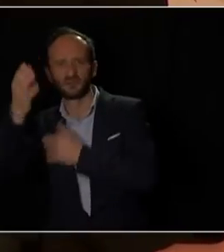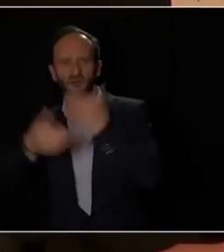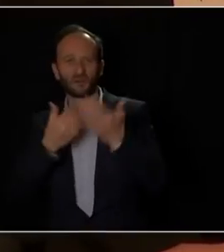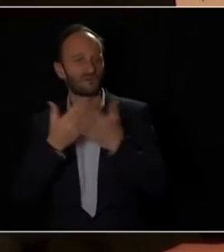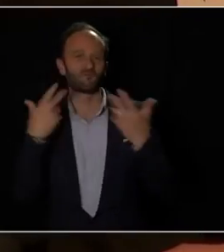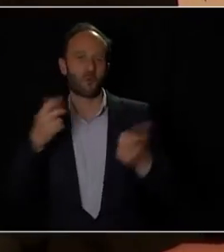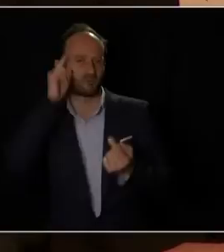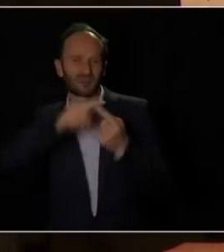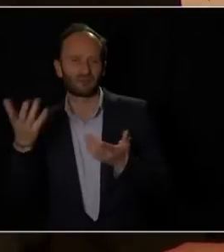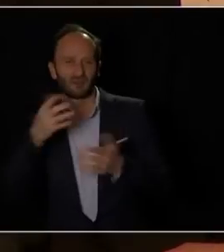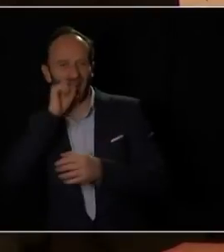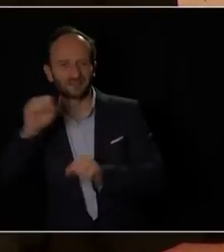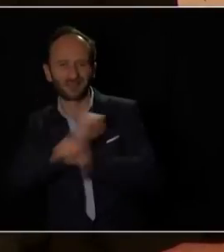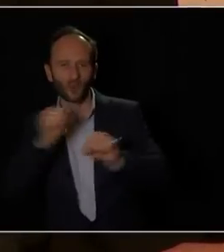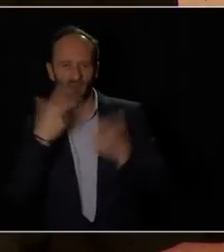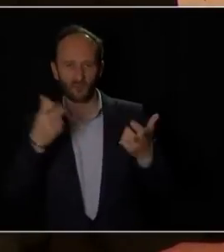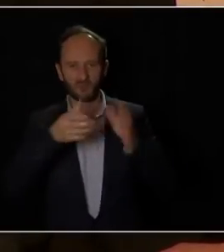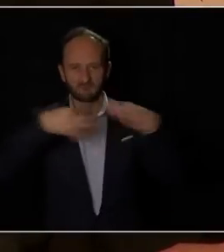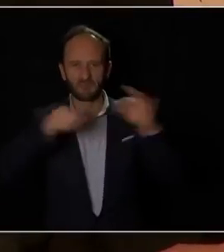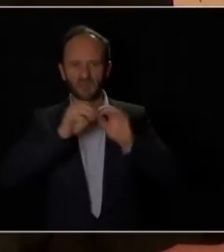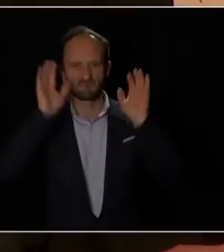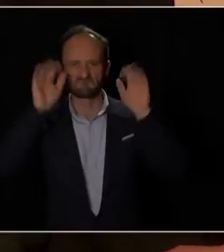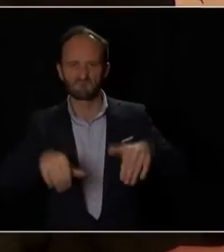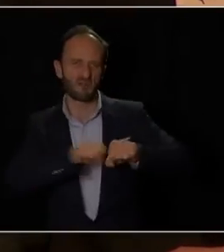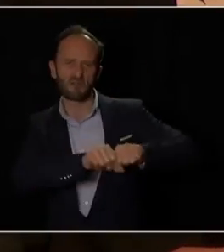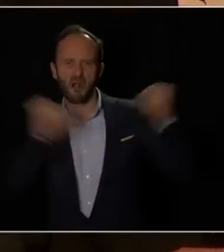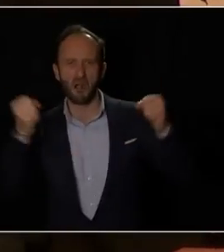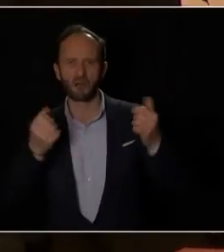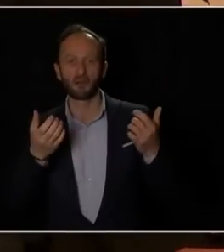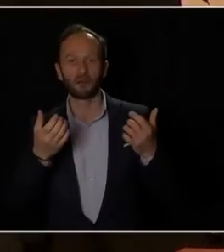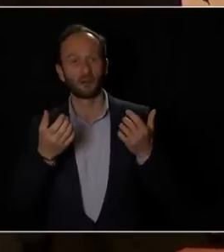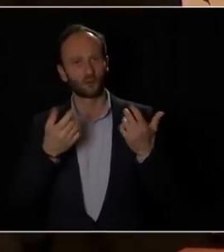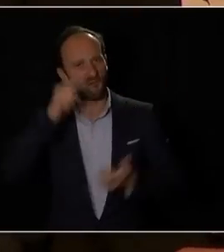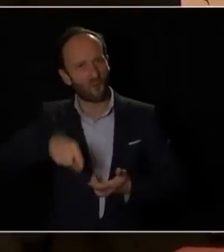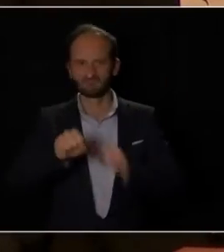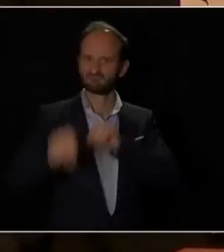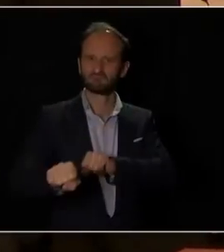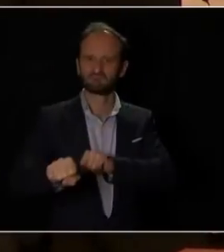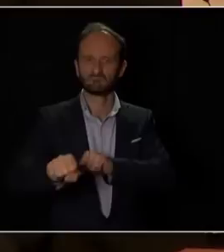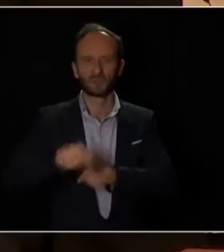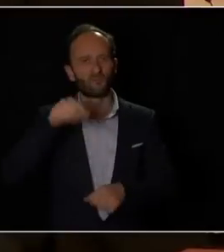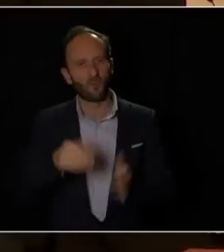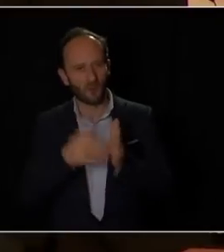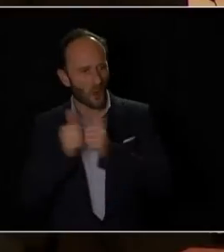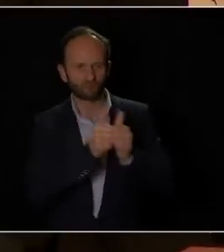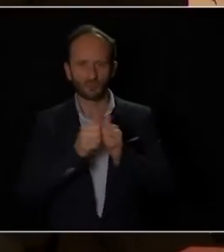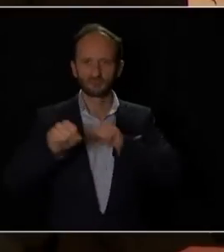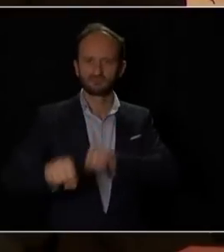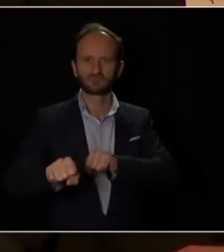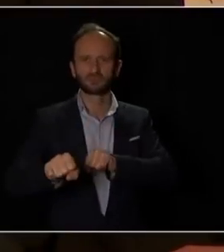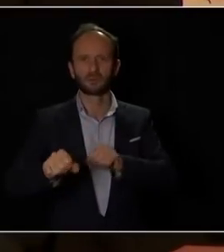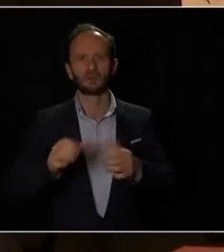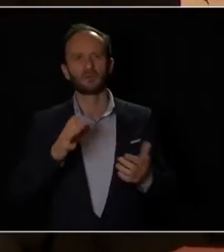pays dans le chaos. C'est pourquoi il nous faut tenir. Il nous faut tenir et résister ensemble. Il